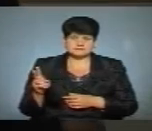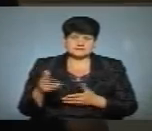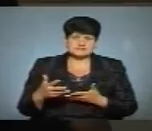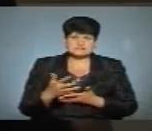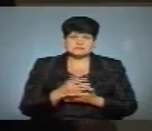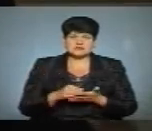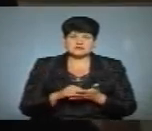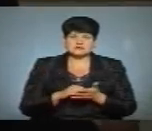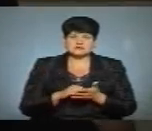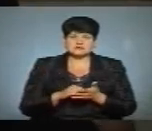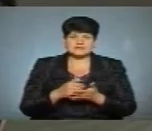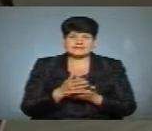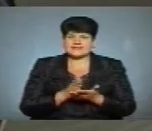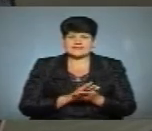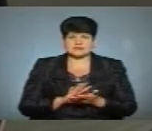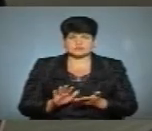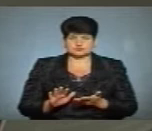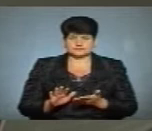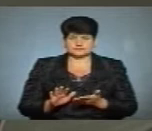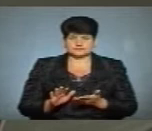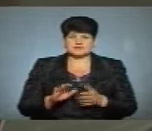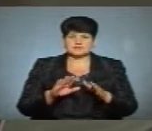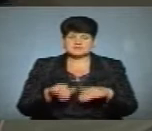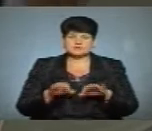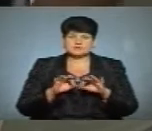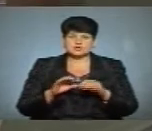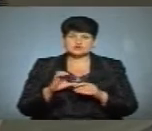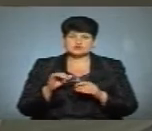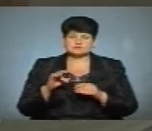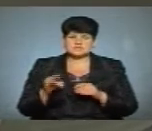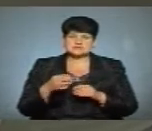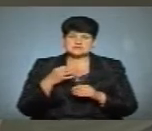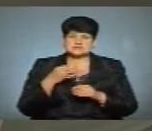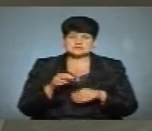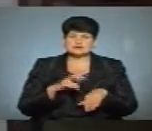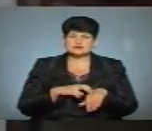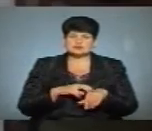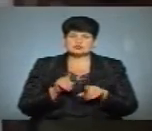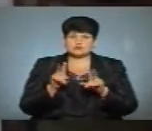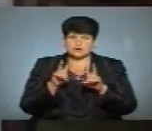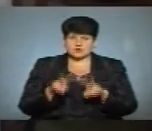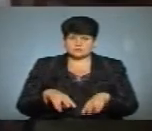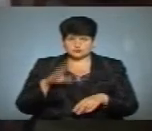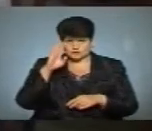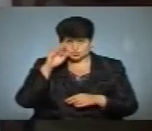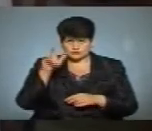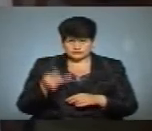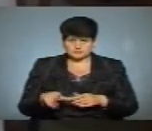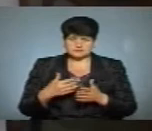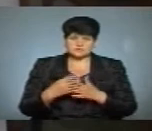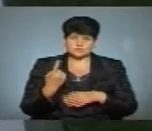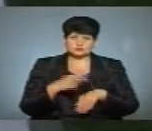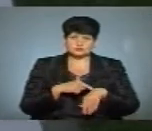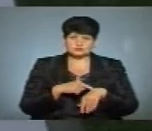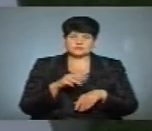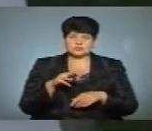зібрала документи неякісно. Після коментаря Суспільному Ігор Банадига сказав лікарям, щоб оглянули чоловіка. Майже за годину